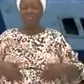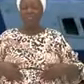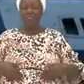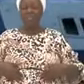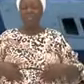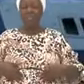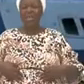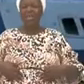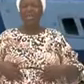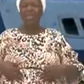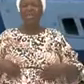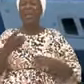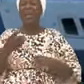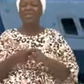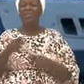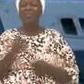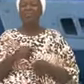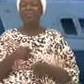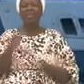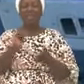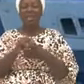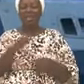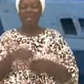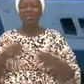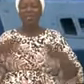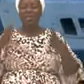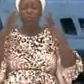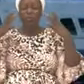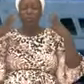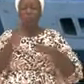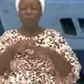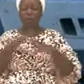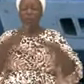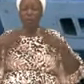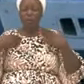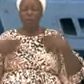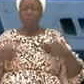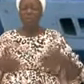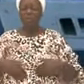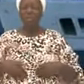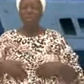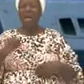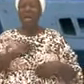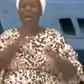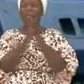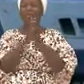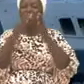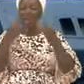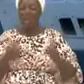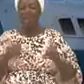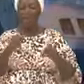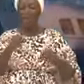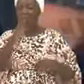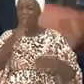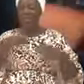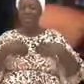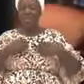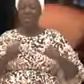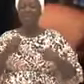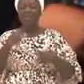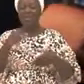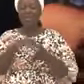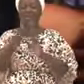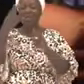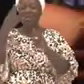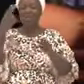hernie toute chose je prie maintenant soyez guérie au nom de jésus